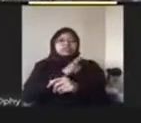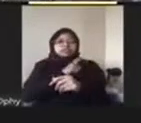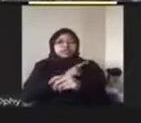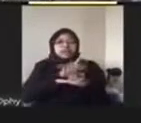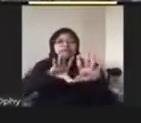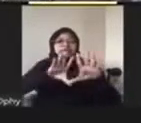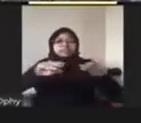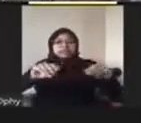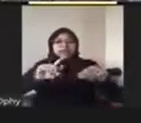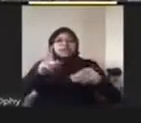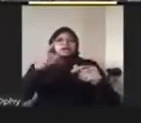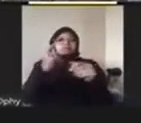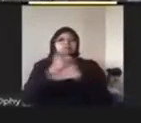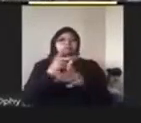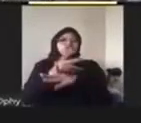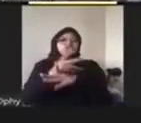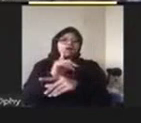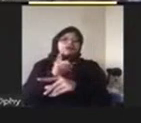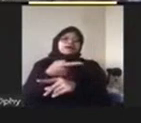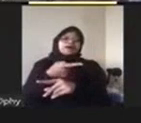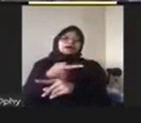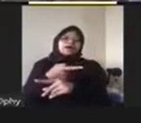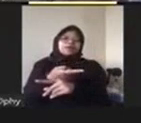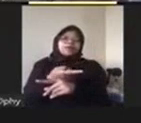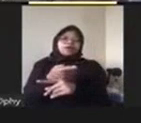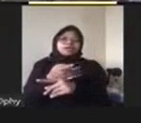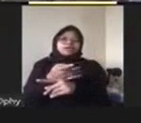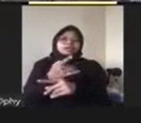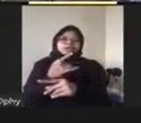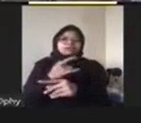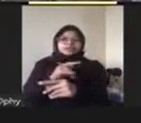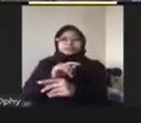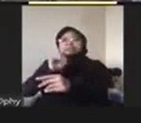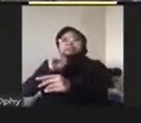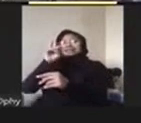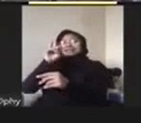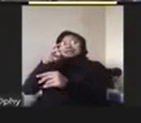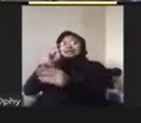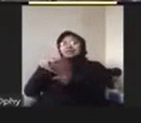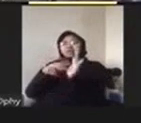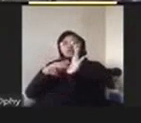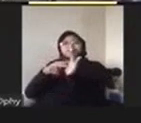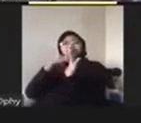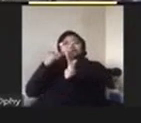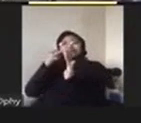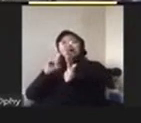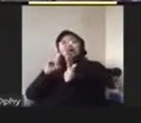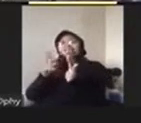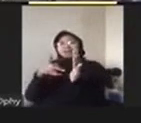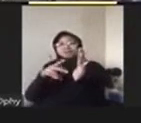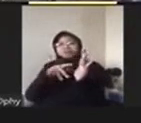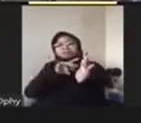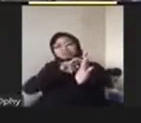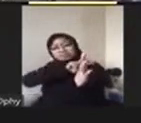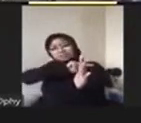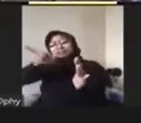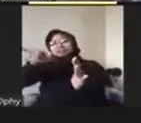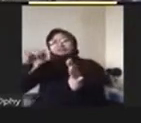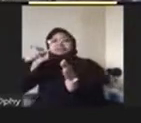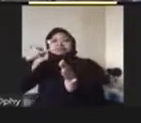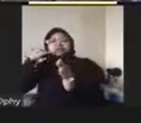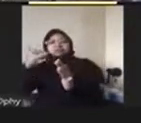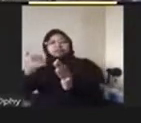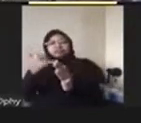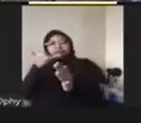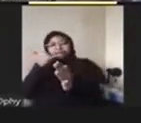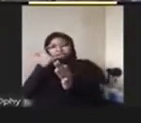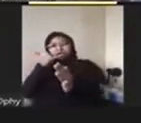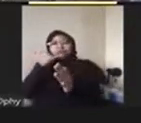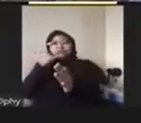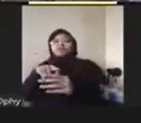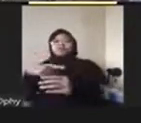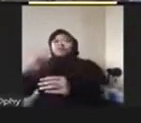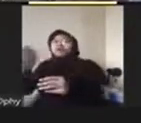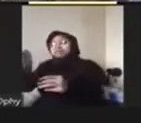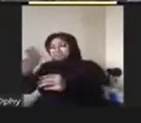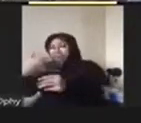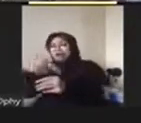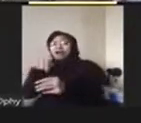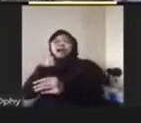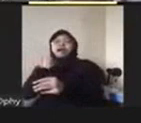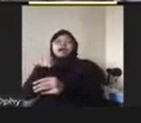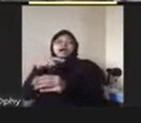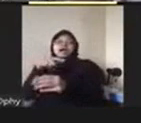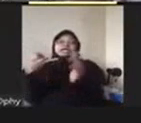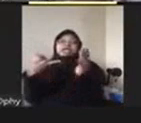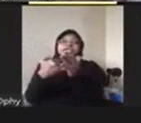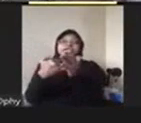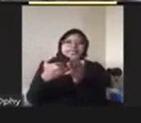guru. Jadi ketika kami mengontak, karena mereka di situ ada nomor kontak ya, ternyata mereka mengatakan bahwa mereka ngisi